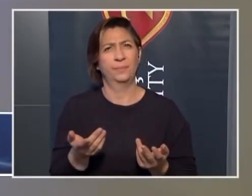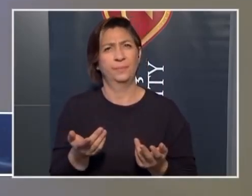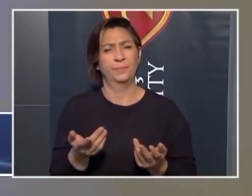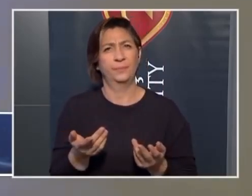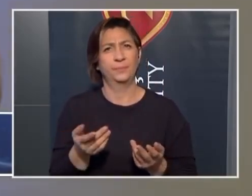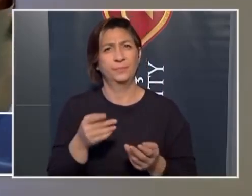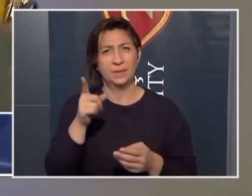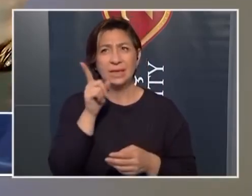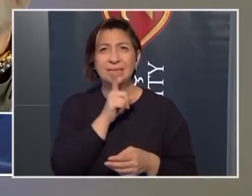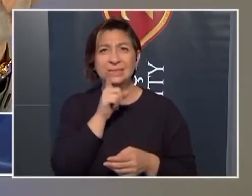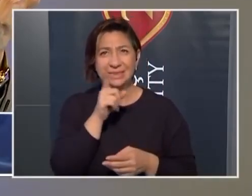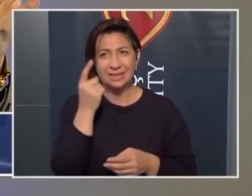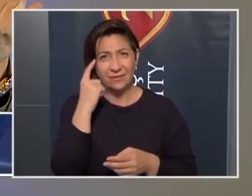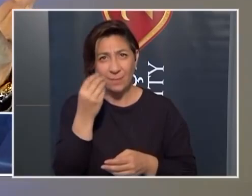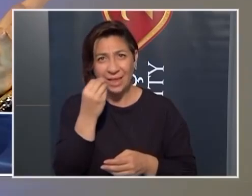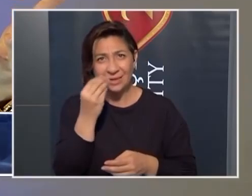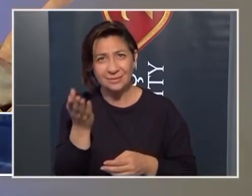In English dedim kafayı mı yedin?